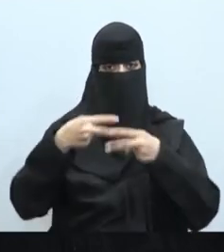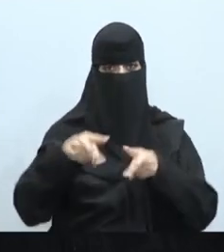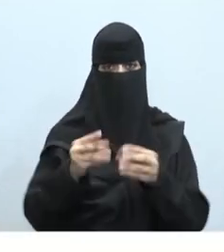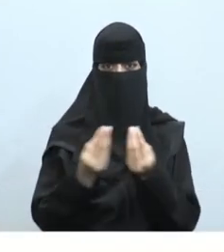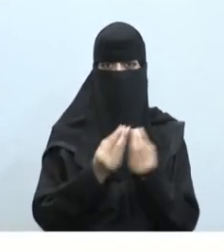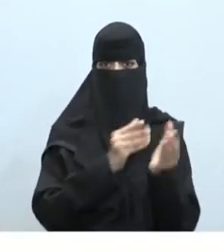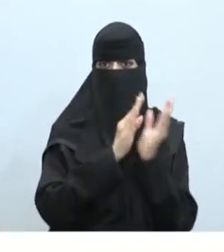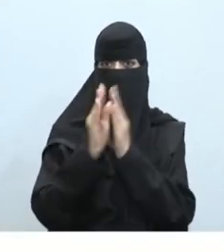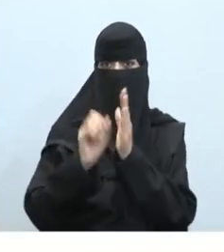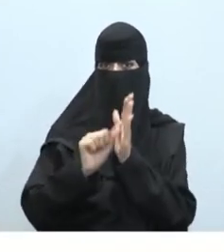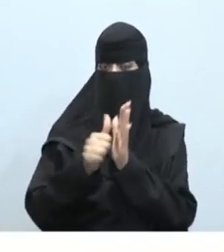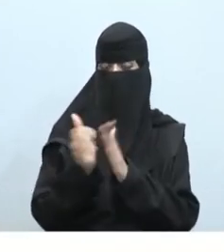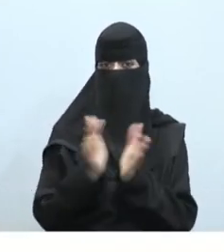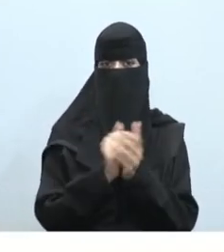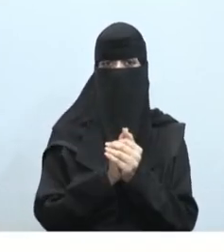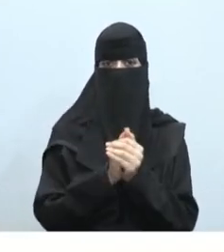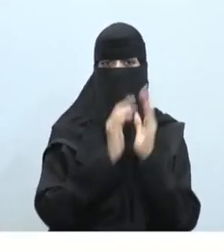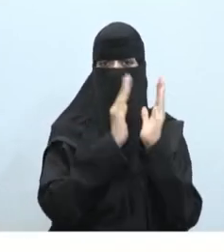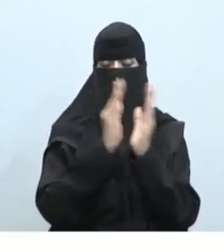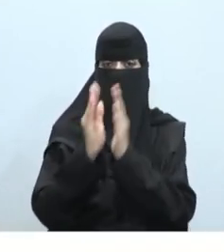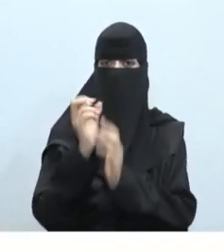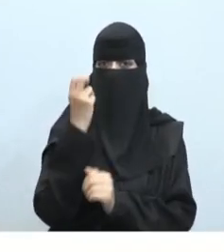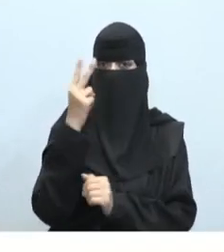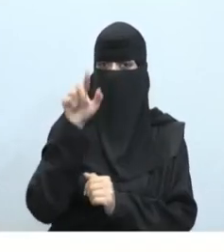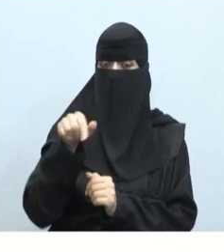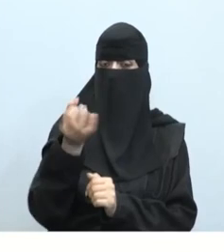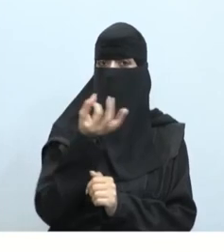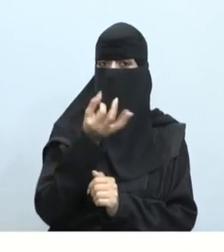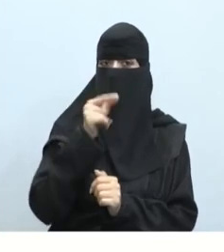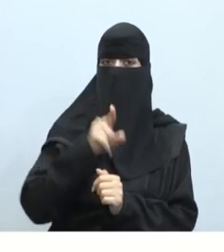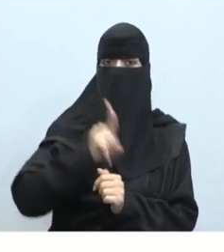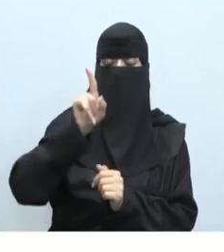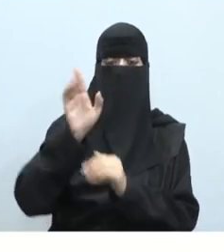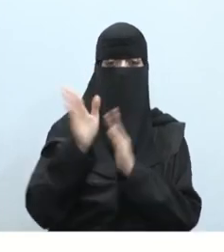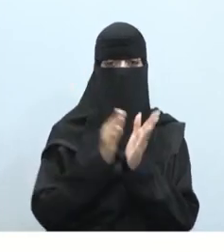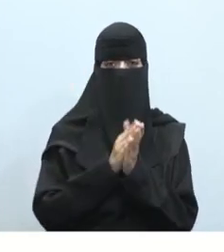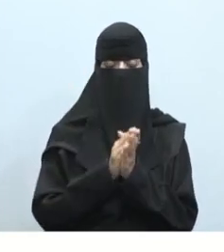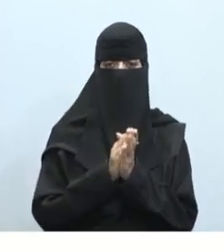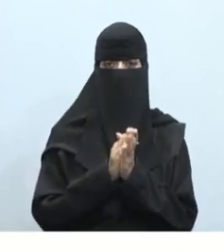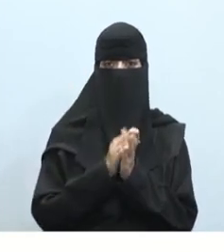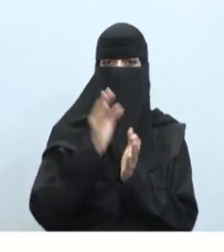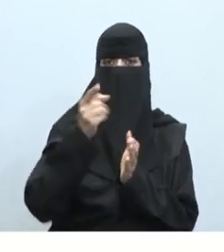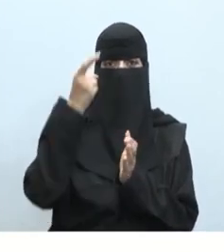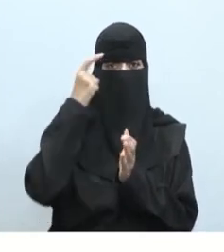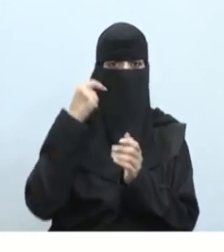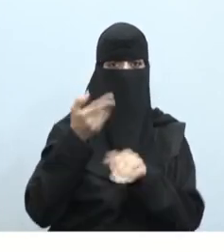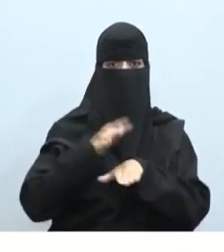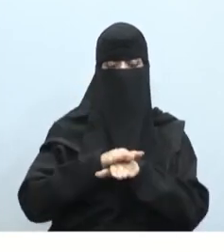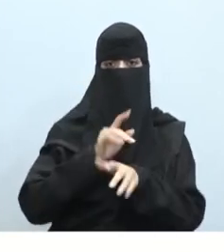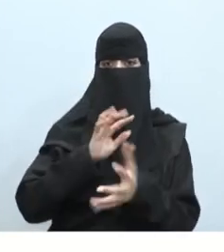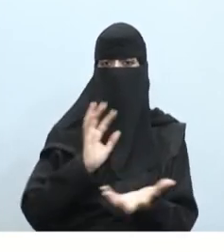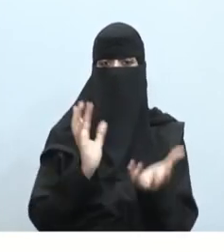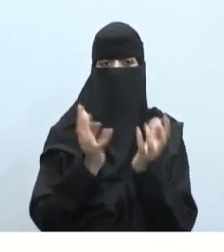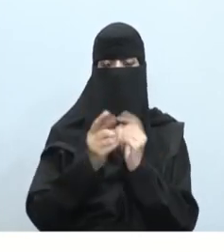بوحده جديده الوحده الثانيه نتحدث فيها باذن الله تعالى ونتعرف على الكون